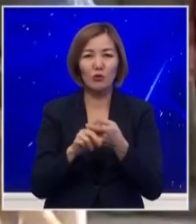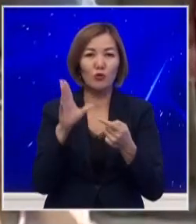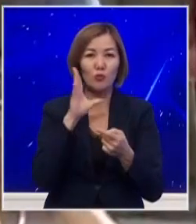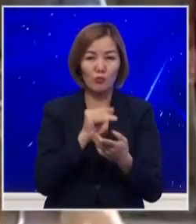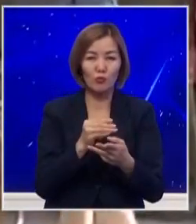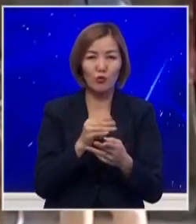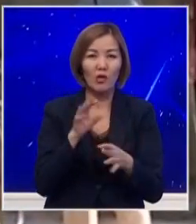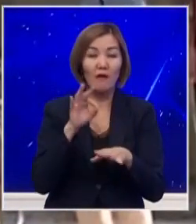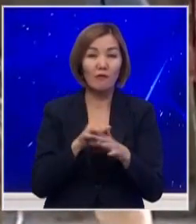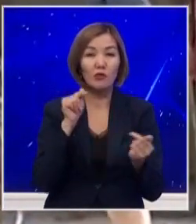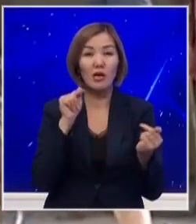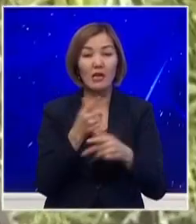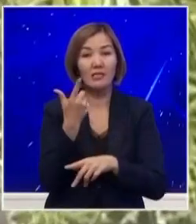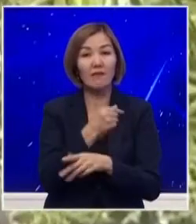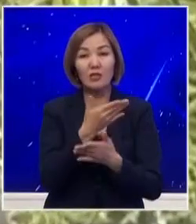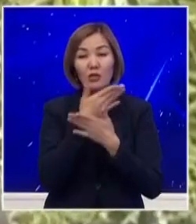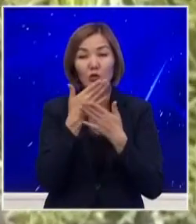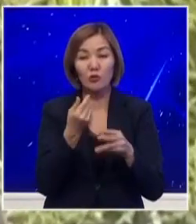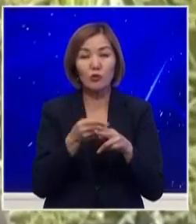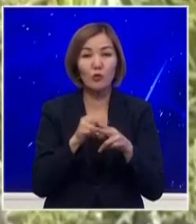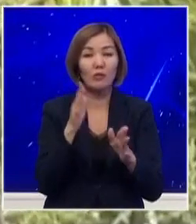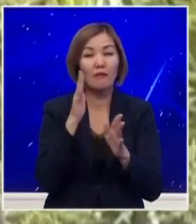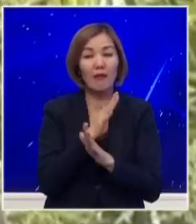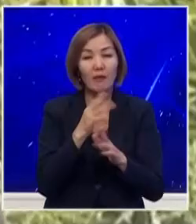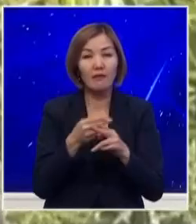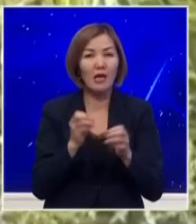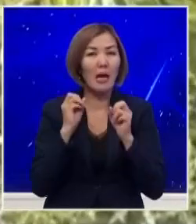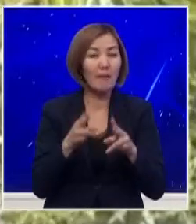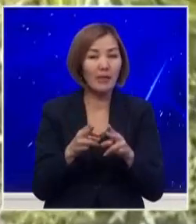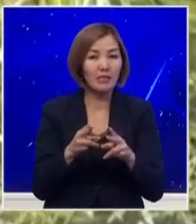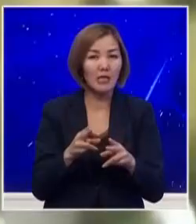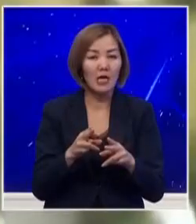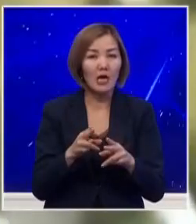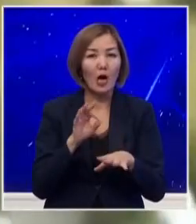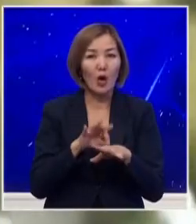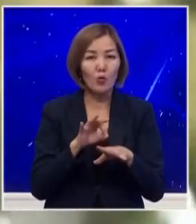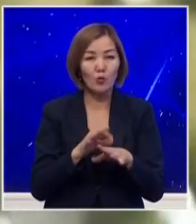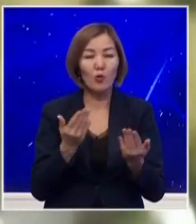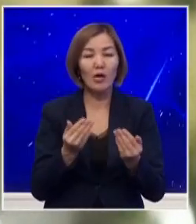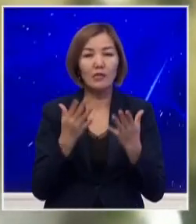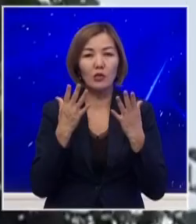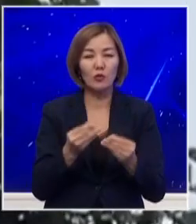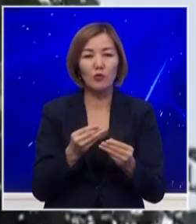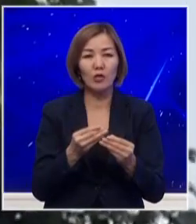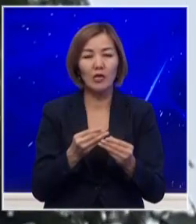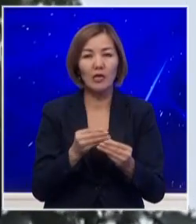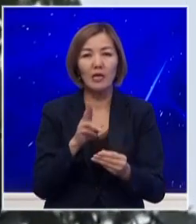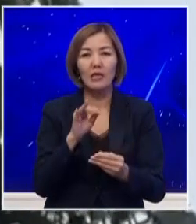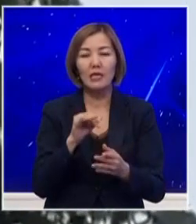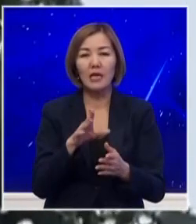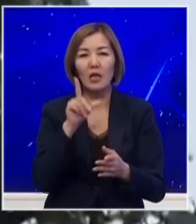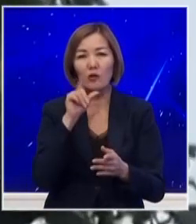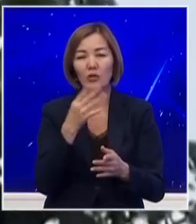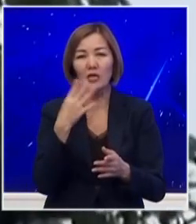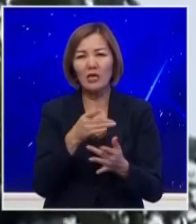санайды. Бұл вирусқа қарсы вакцина жоқ, сондықтан ол табиғаттағы ең қауіпті қоздырғыштардың бірі болып тұр. Айта кетейік, Керала штатында жарғанаттардың